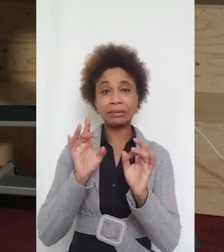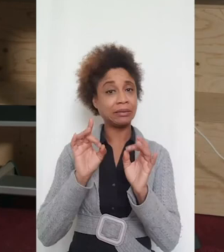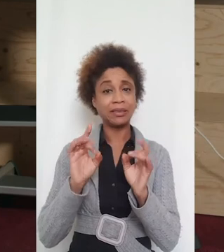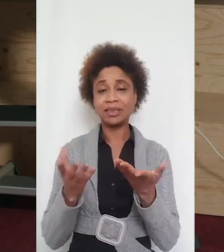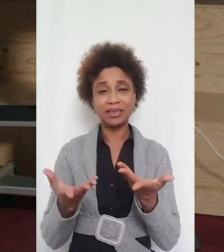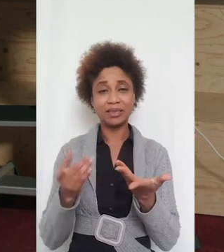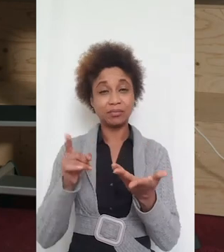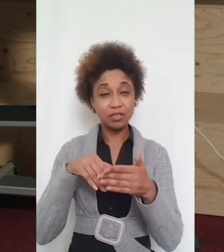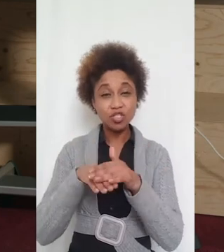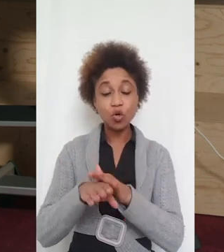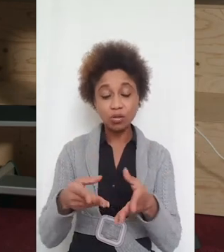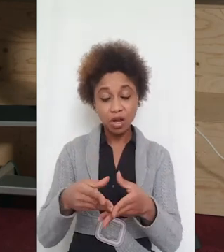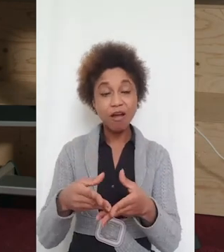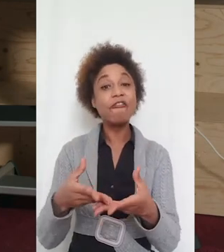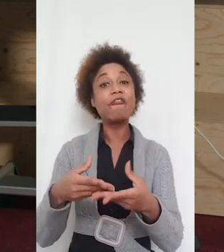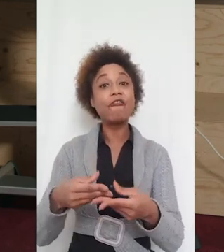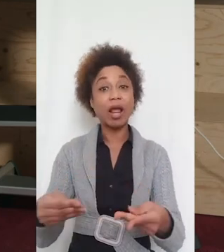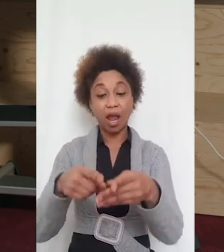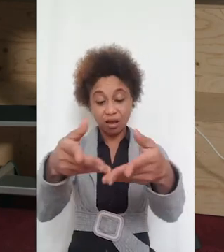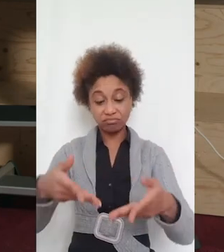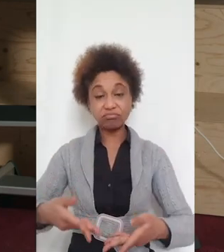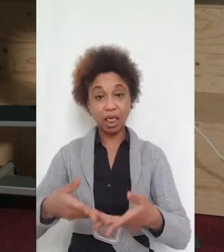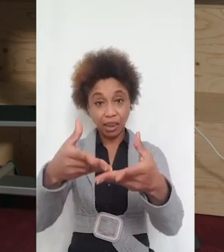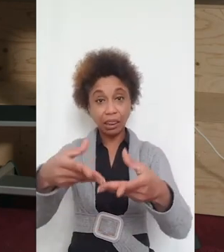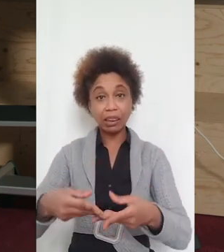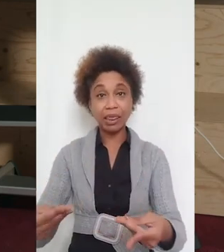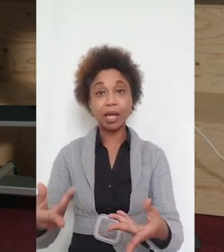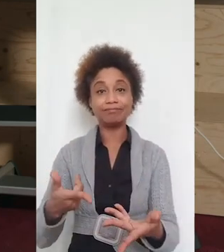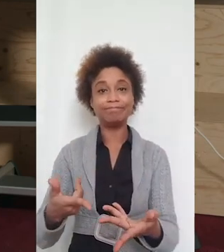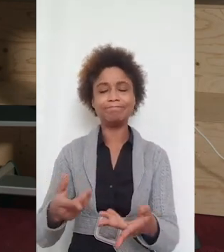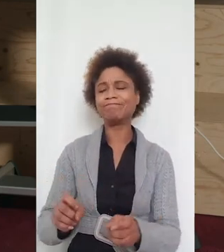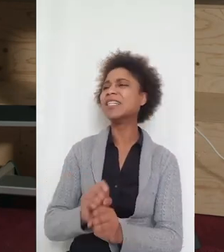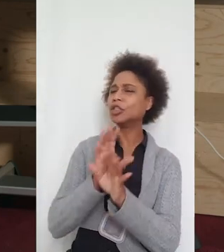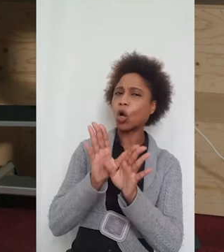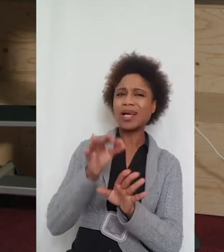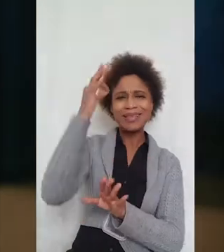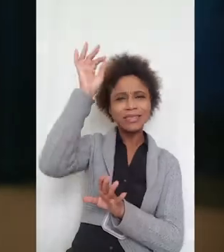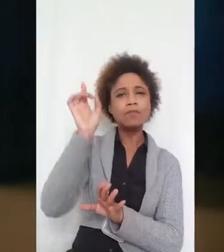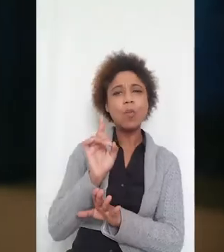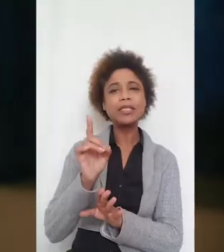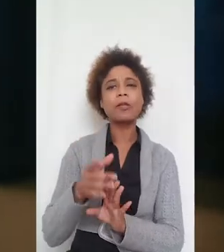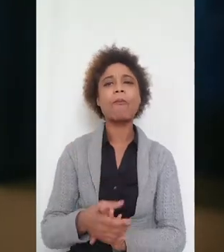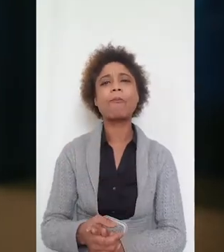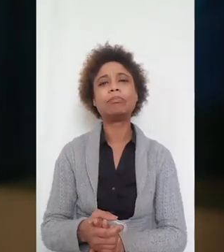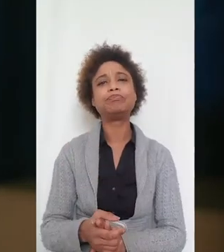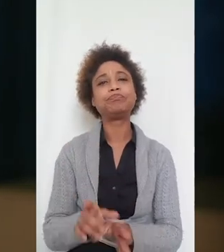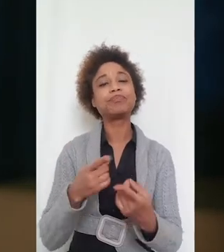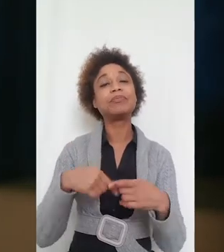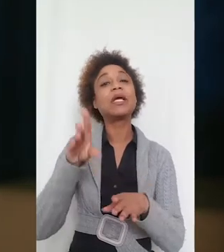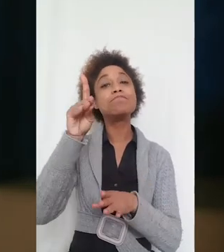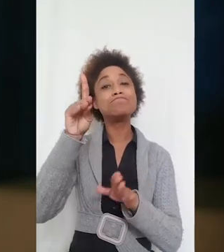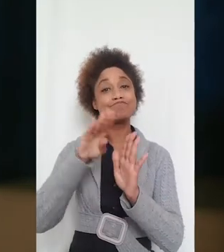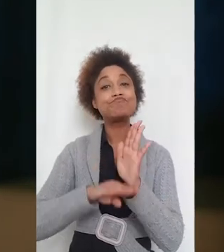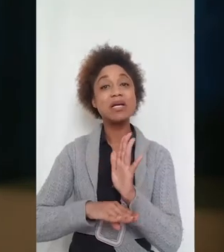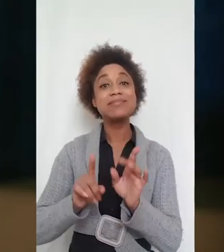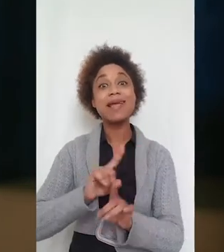gewoon de toegang gewoon vrij blijft. Ja, helder. Leerzaam moment. We hebben de P's, hè, die komen